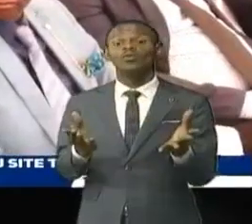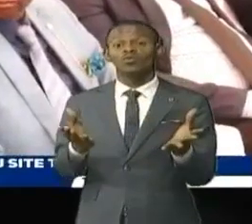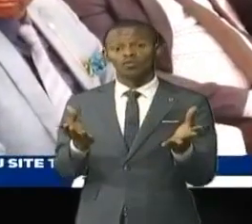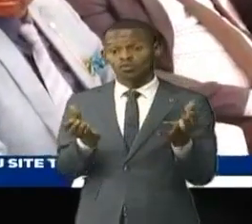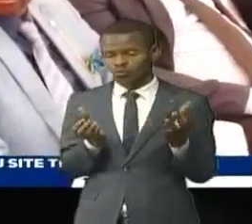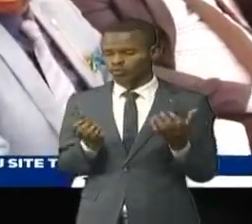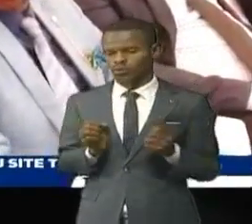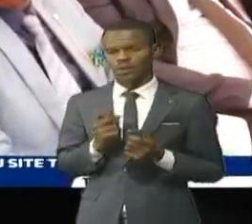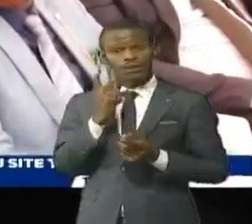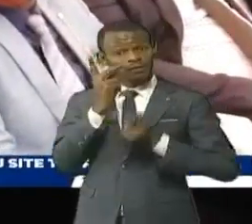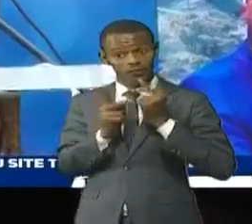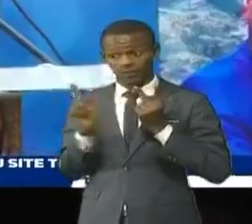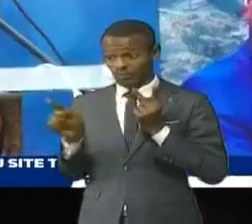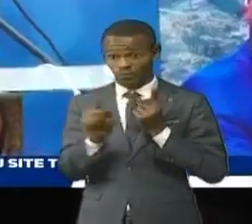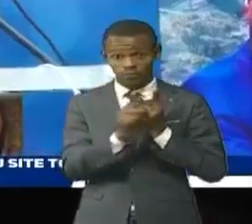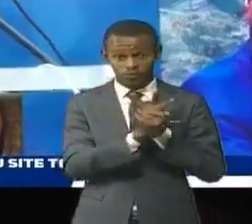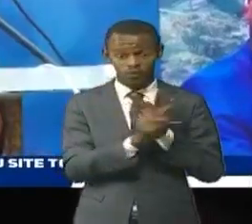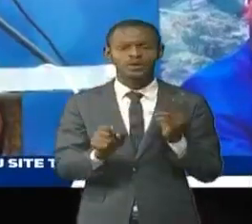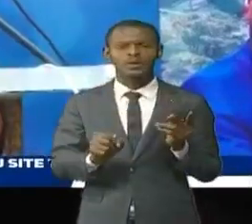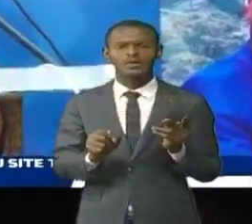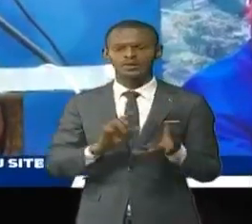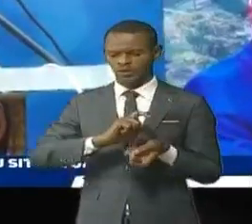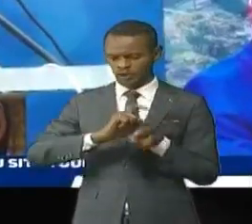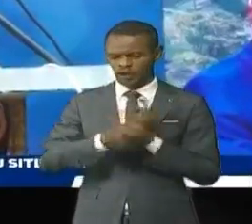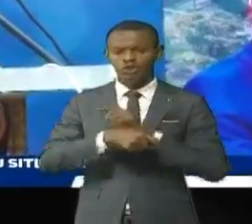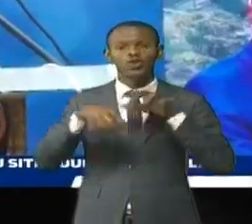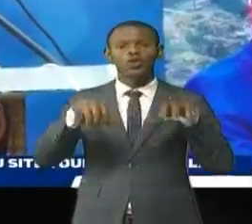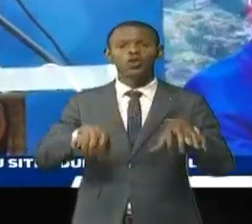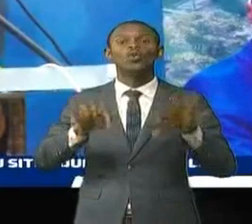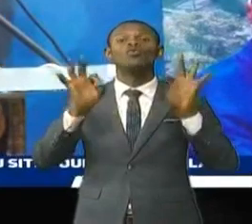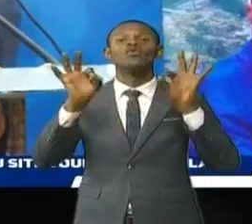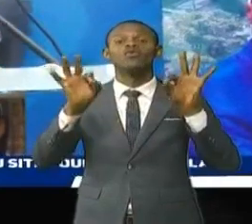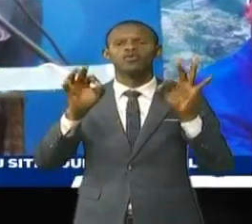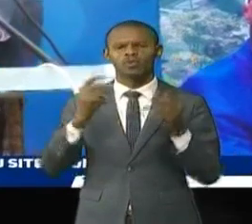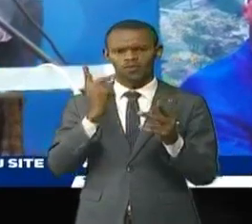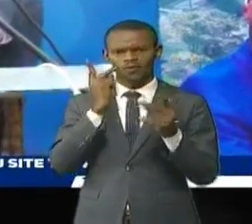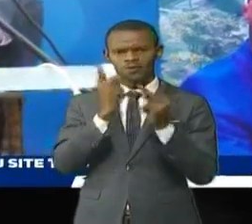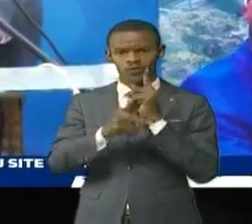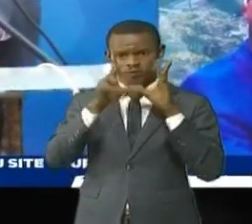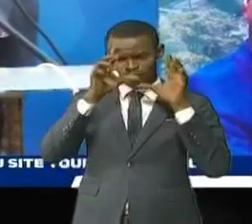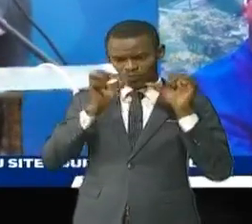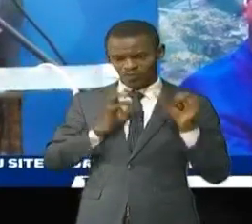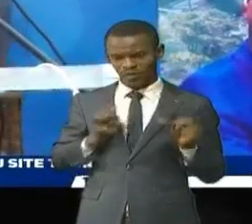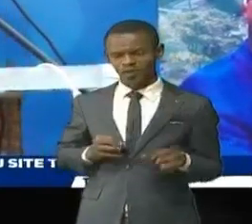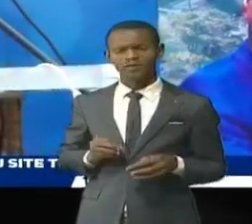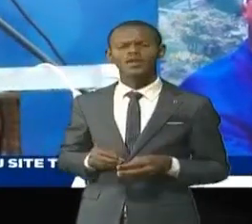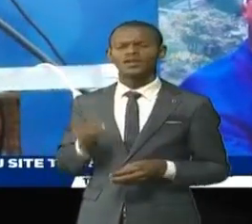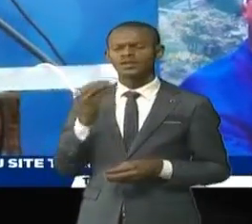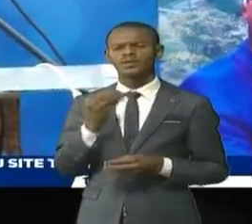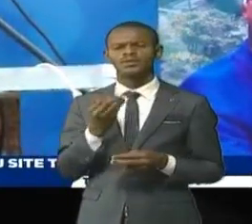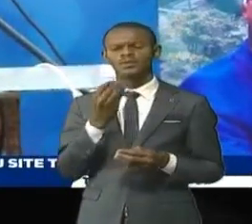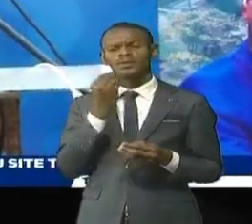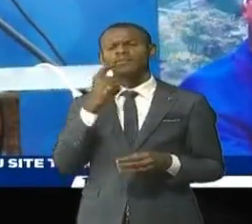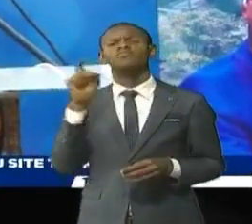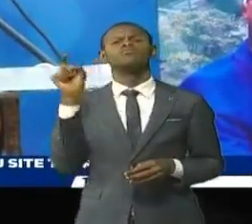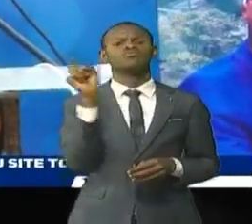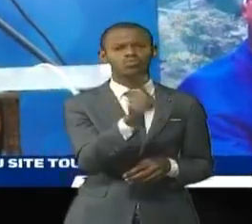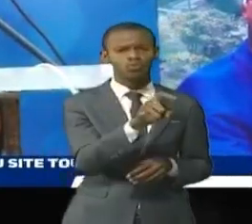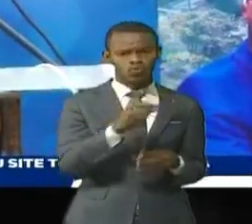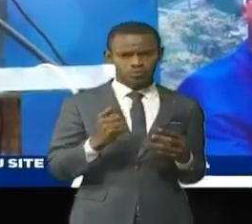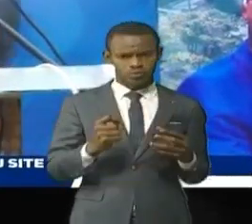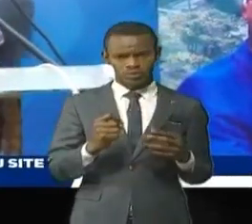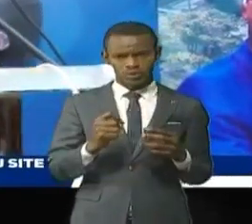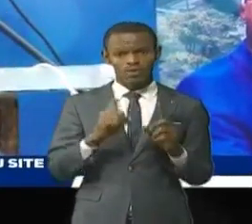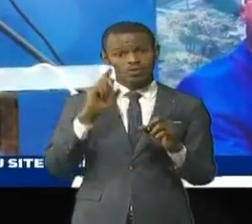vision qu'il a réussi à transmettre au sein du gouvernement que dirige son Excellence Monsieur le Premier Ministre